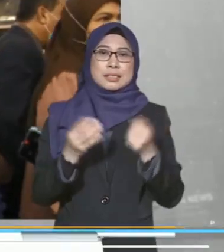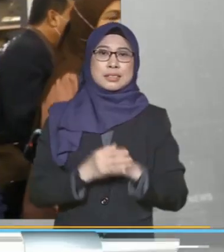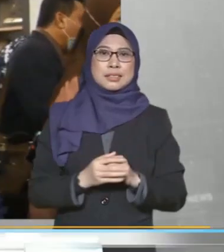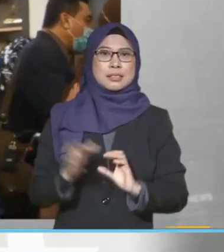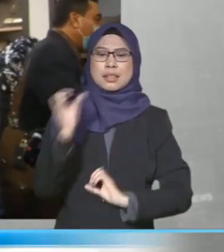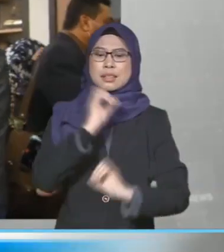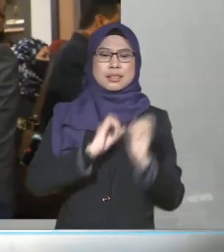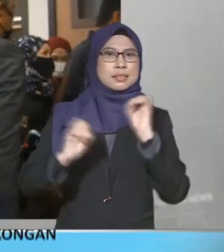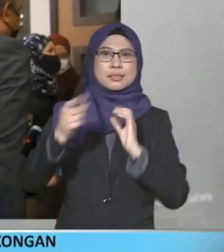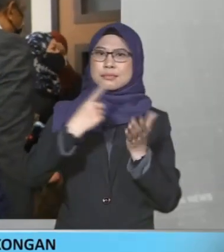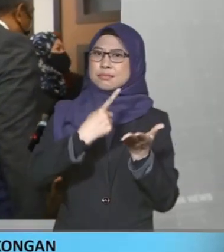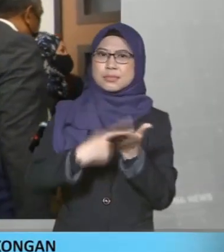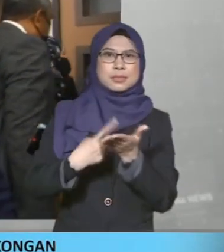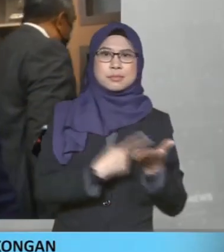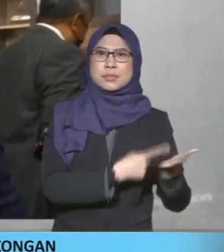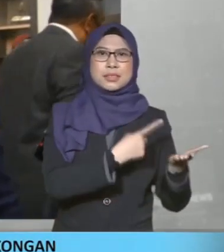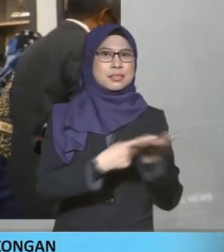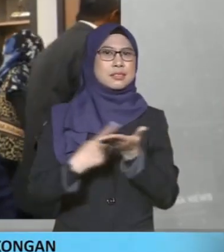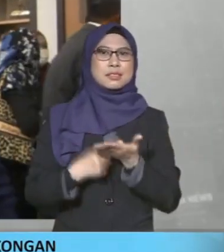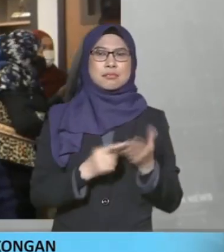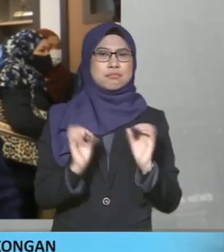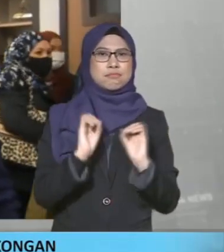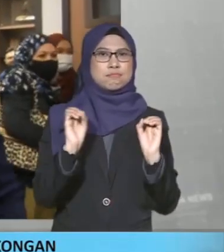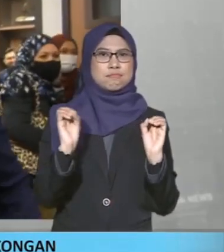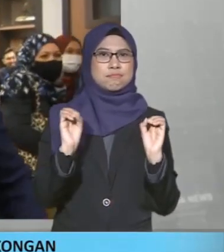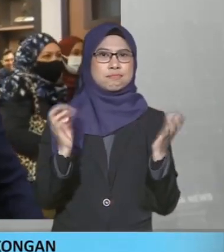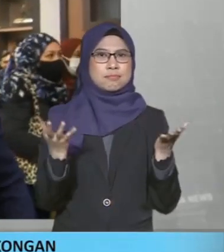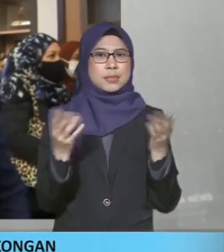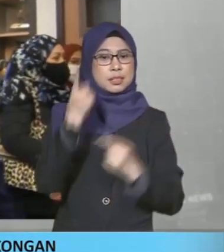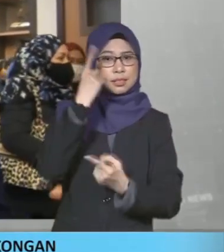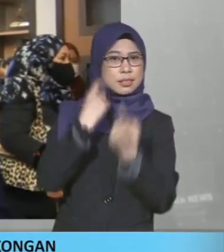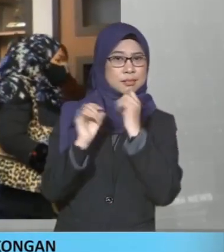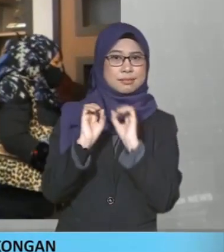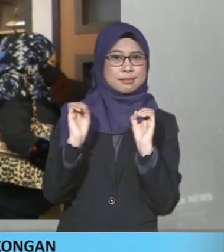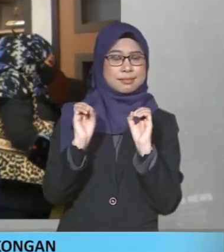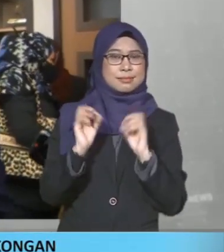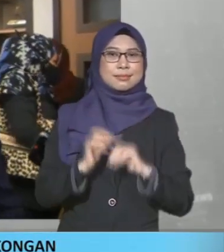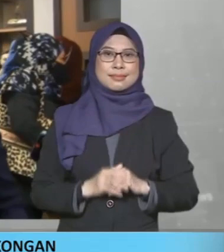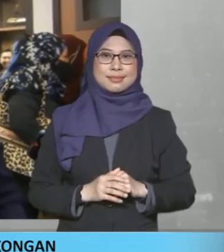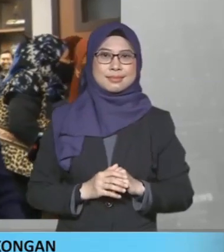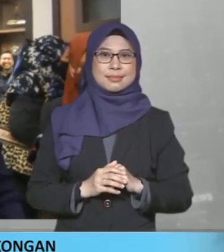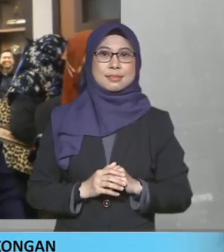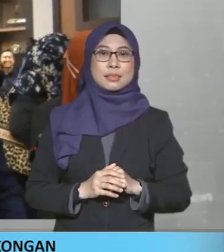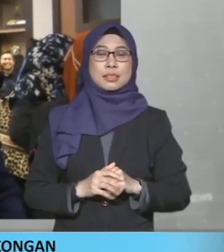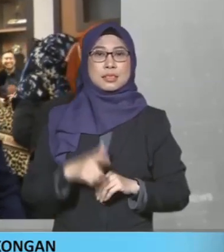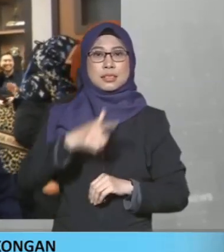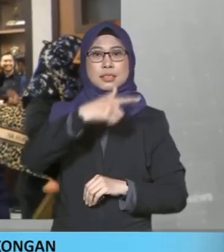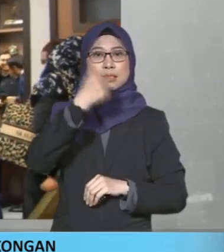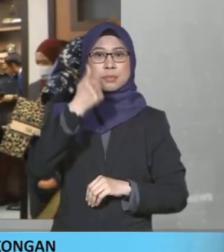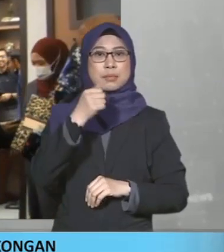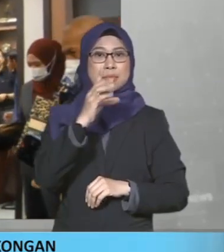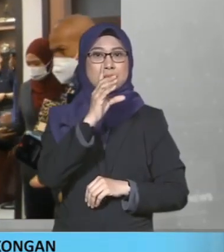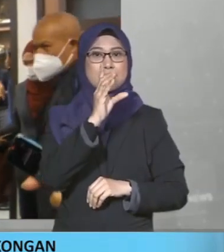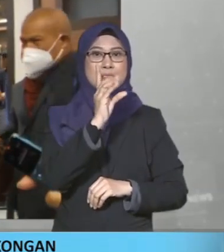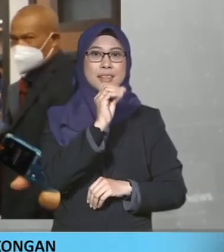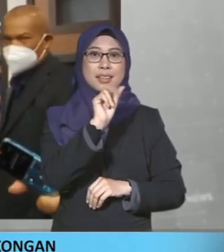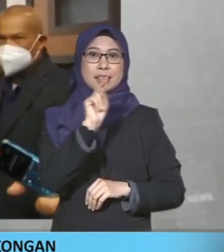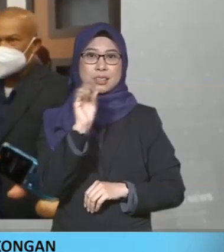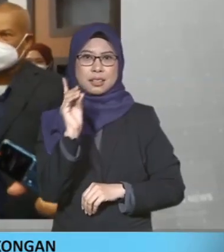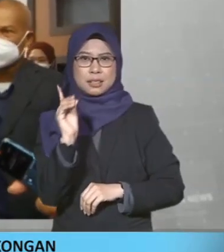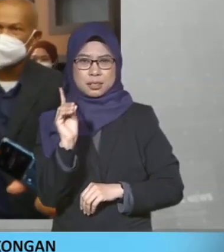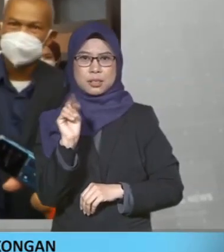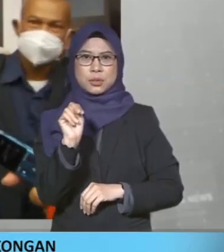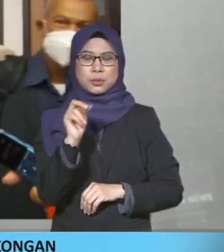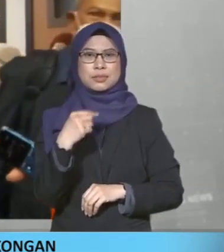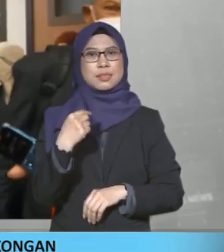Tak ada dibincangkan, tak ada diperkatakan dan tak ada dipersoalkan lah. Sebab dua adun tu kami lah kan. Dua adun